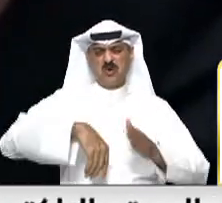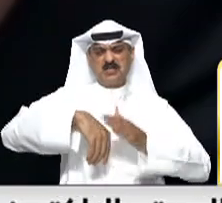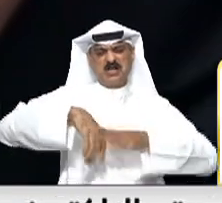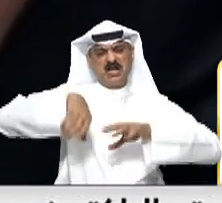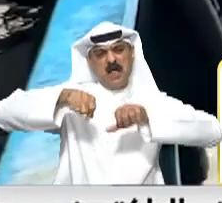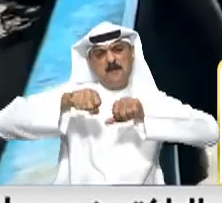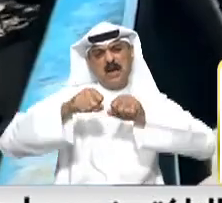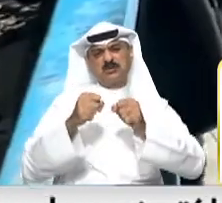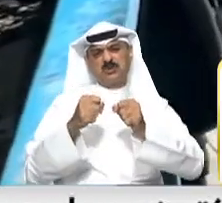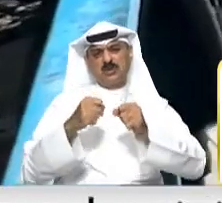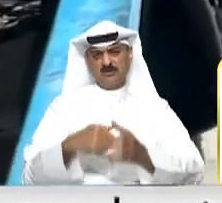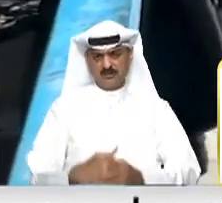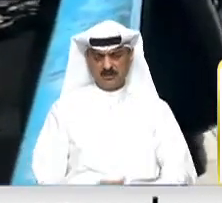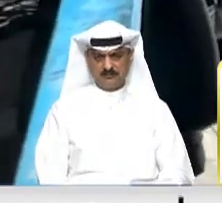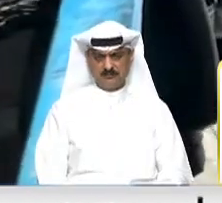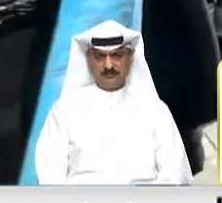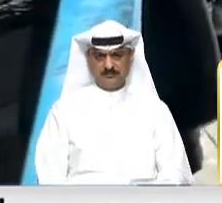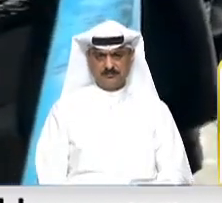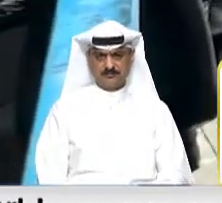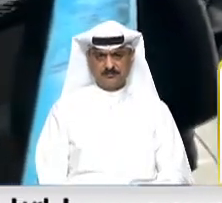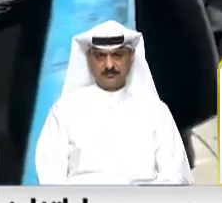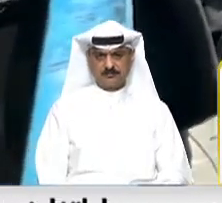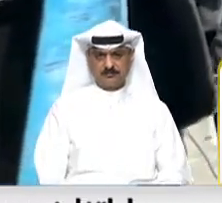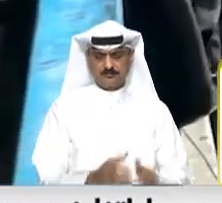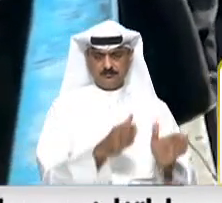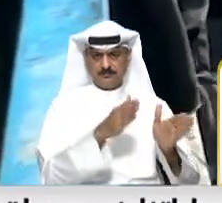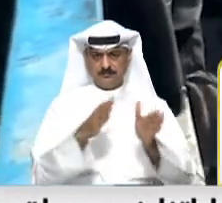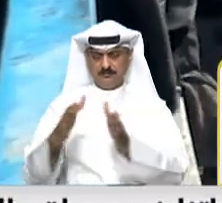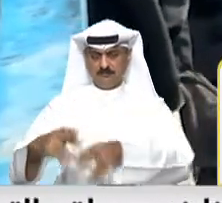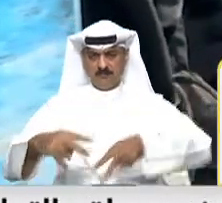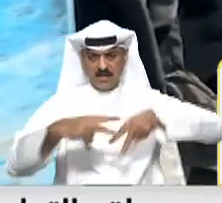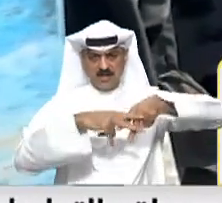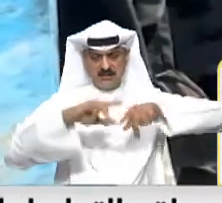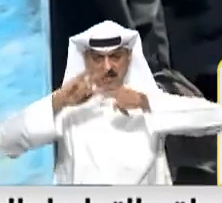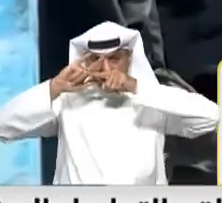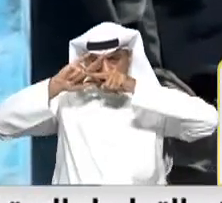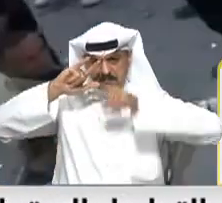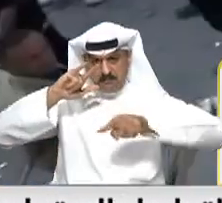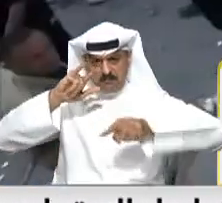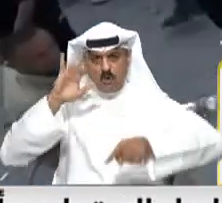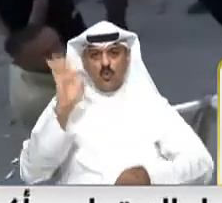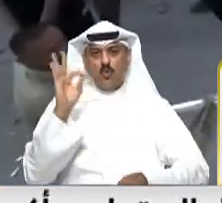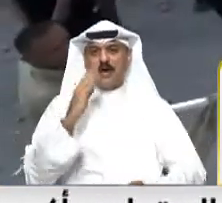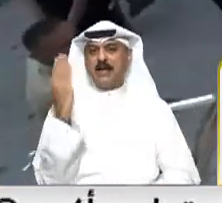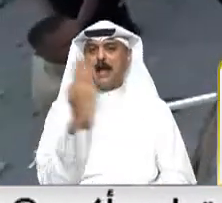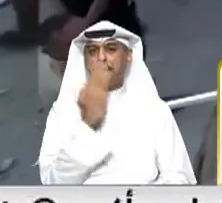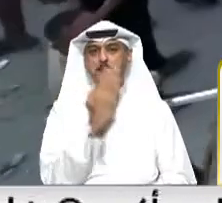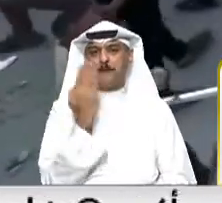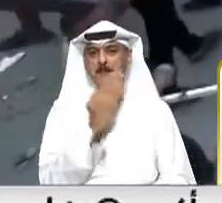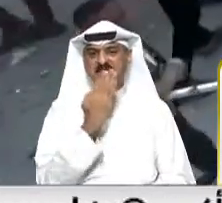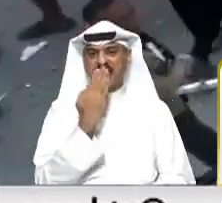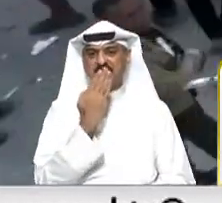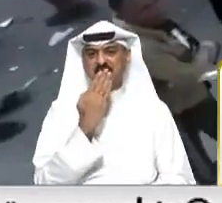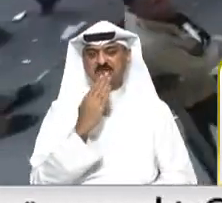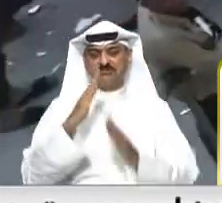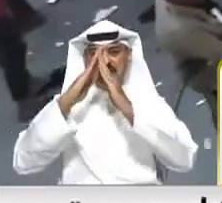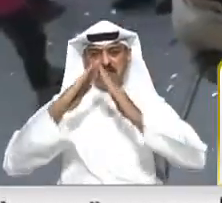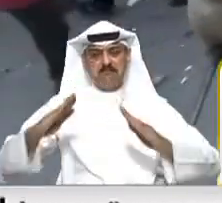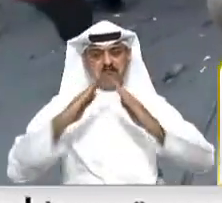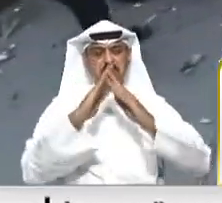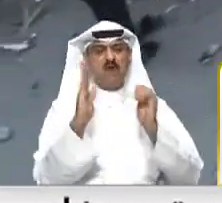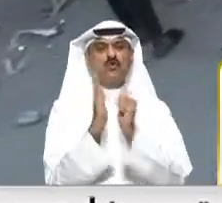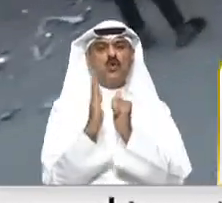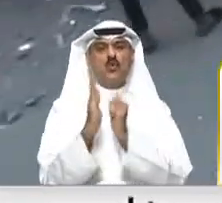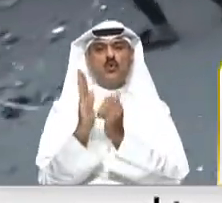برضه متوسط. وتركز قصف الاحتلال على المدارس ومراكز الإيواء والمباني السكنية